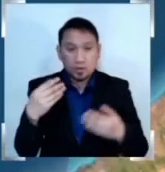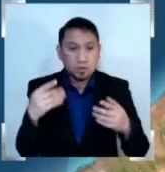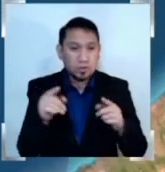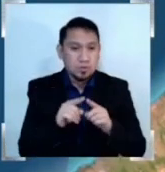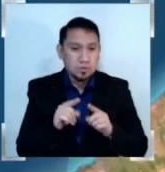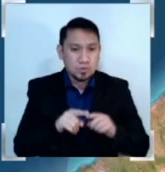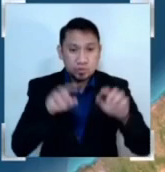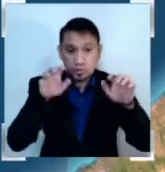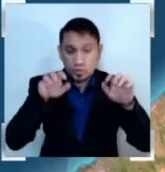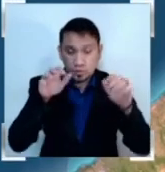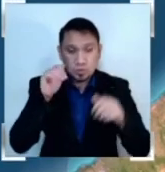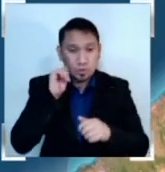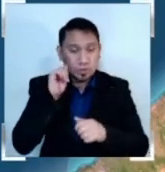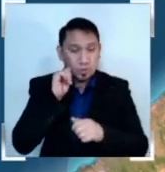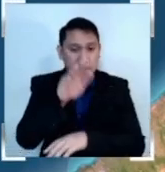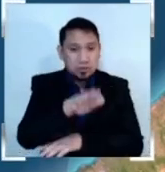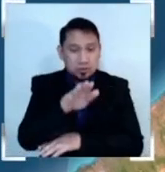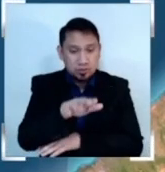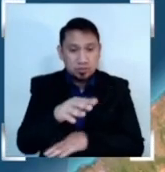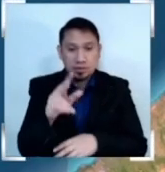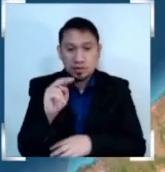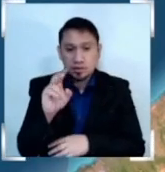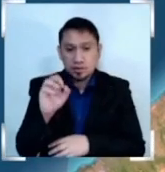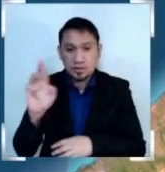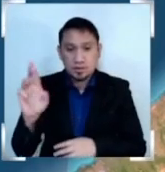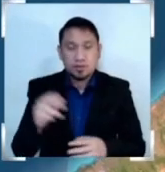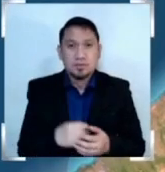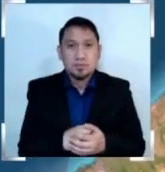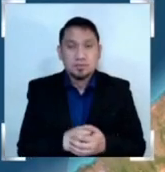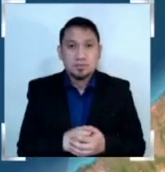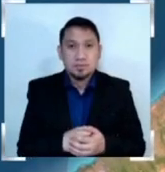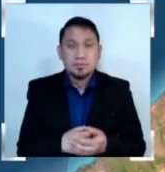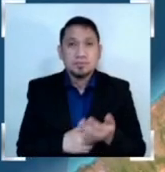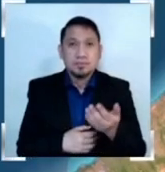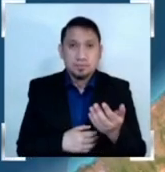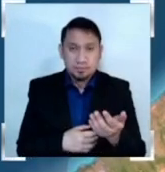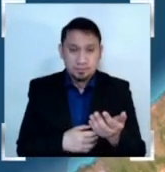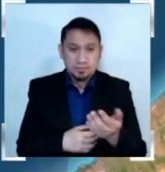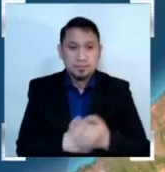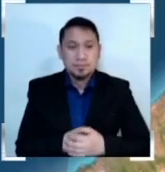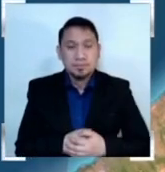tuwing hapon ngayong weekend sa Metro Manila. May Bermudez, GMA News.